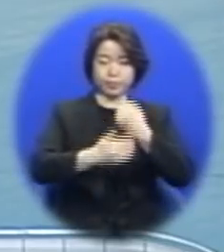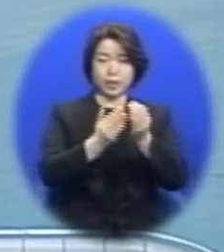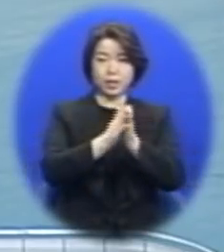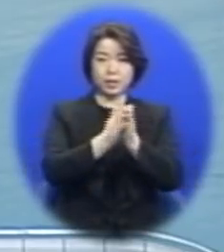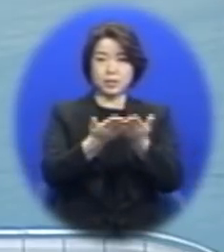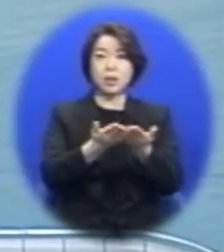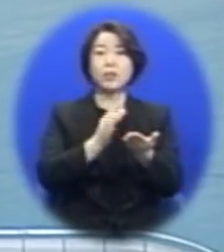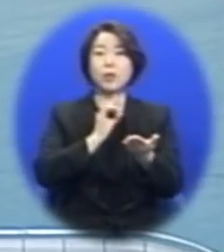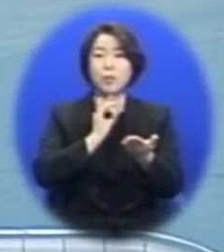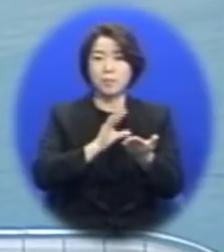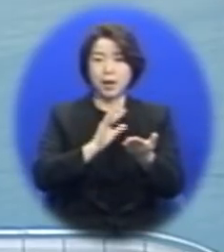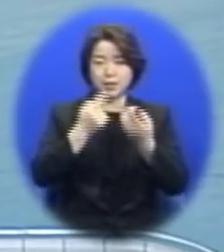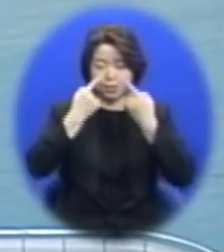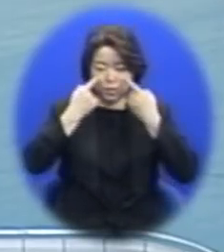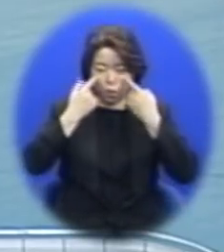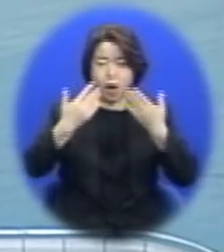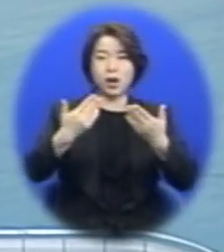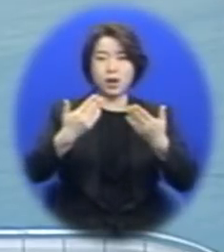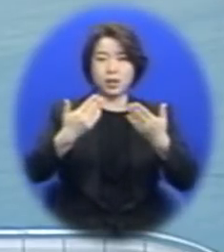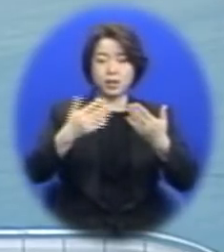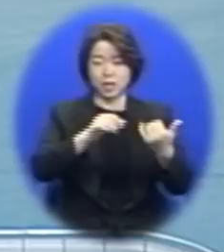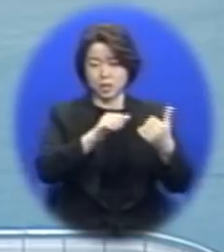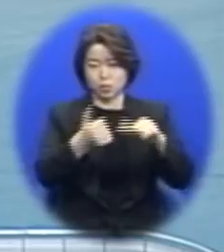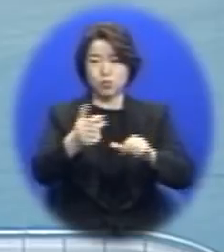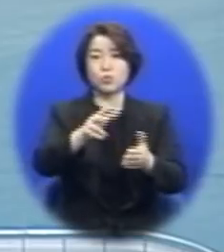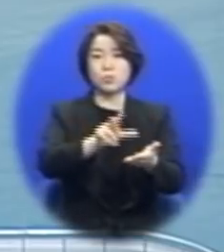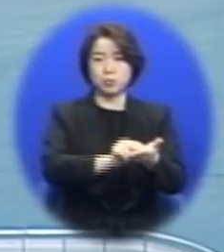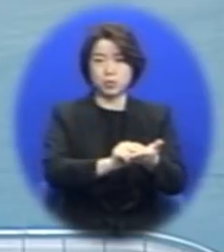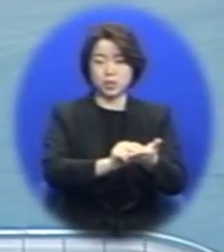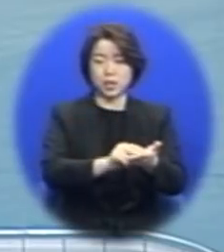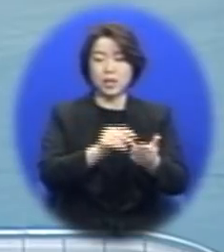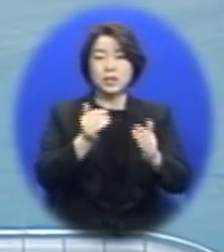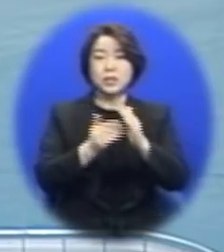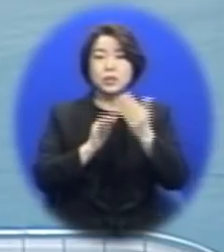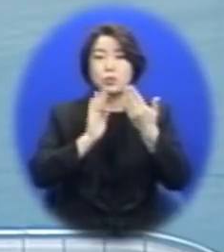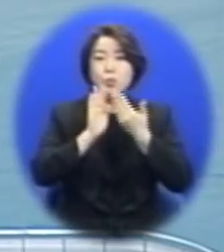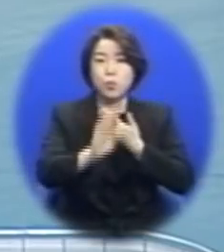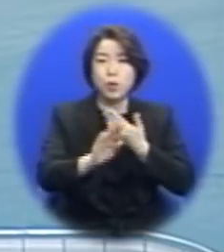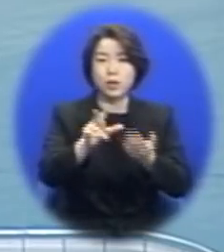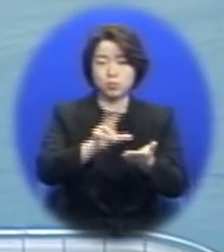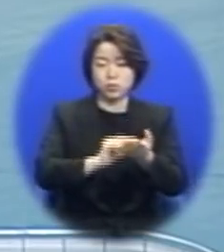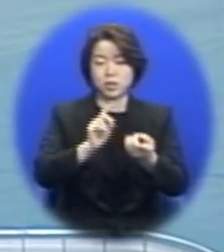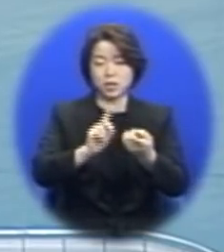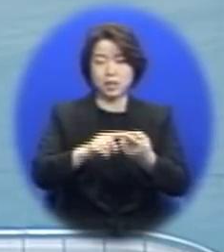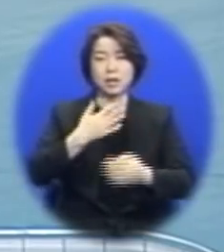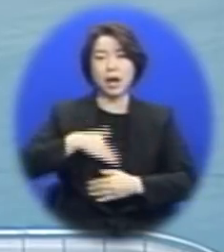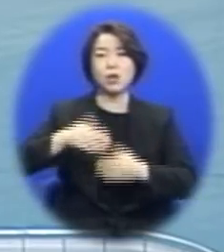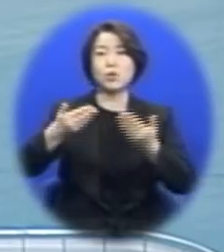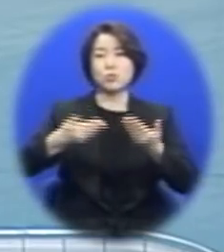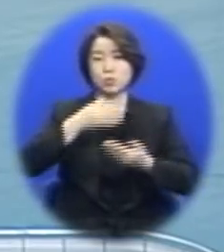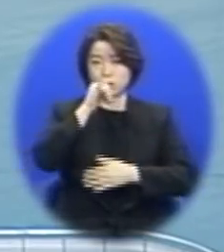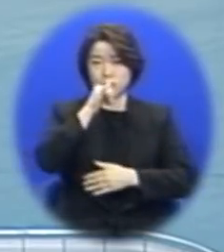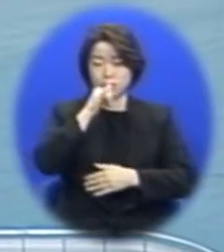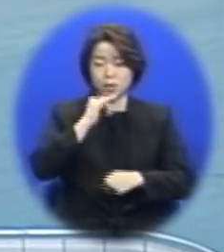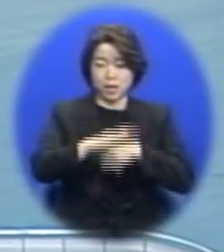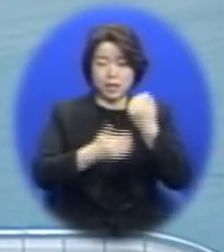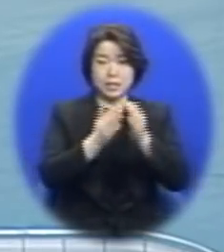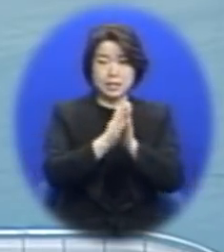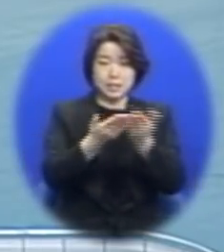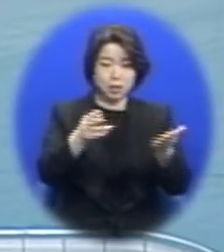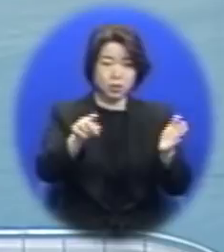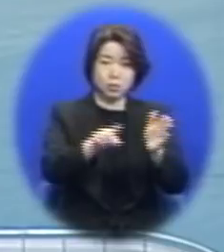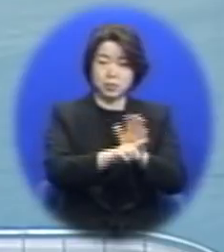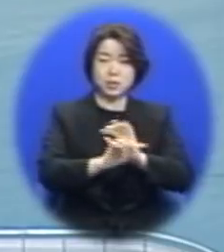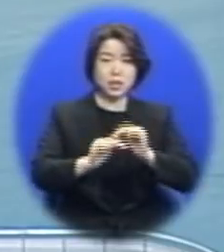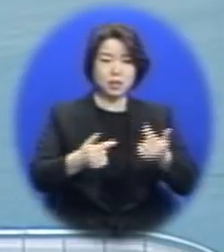성경만이 정확하게 죽음의 문제와 죽음 이후에 대하여 가르쳐 주고 있습니다. 성경을 믿지 않으면 그때부터